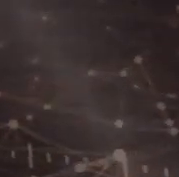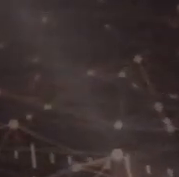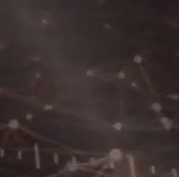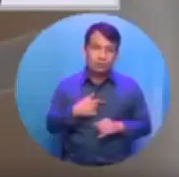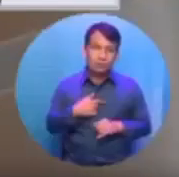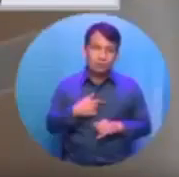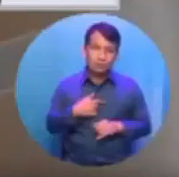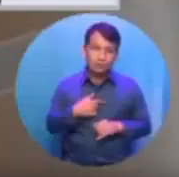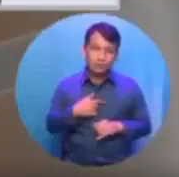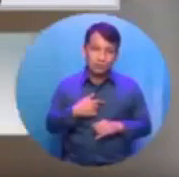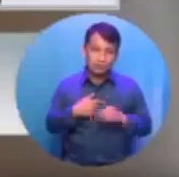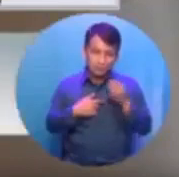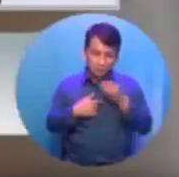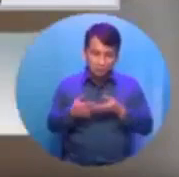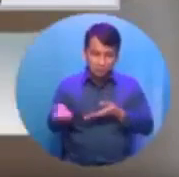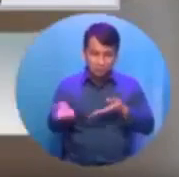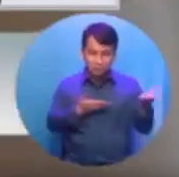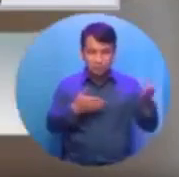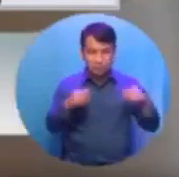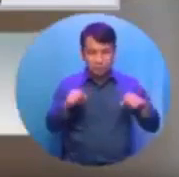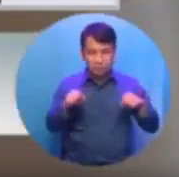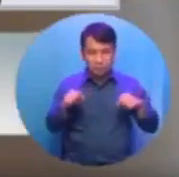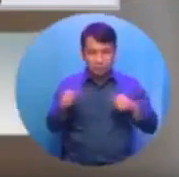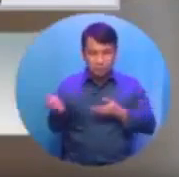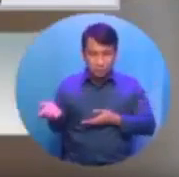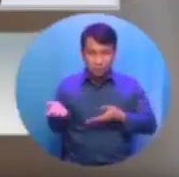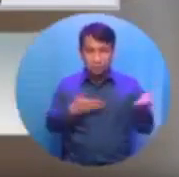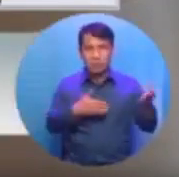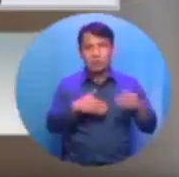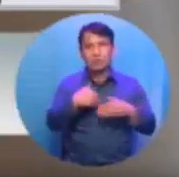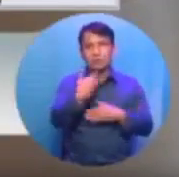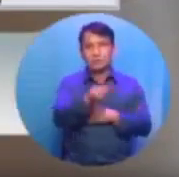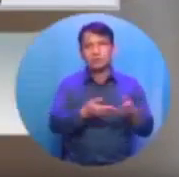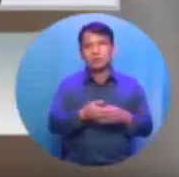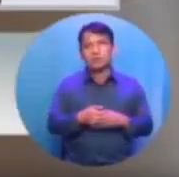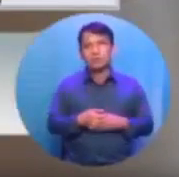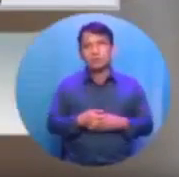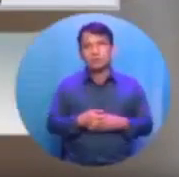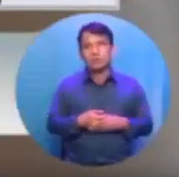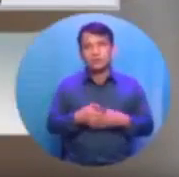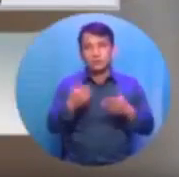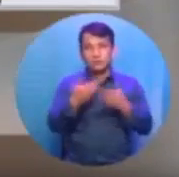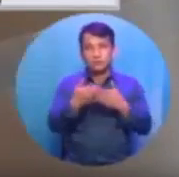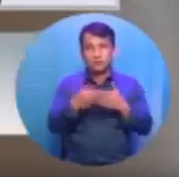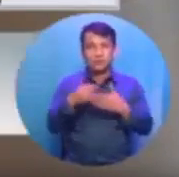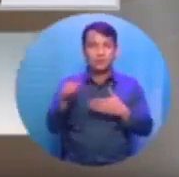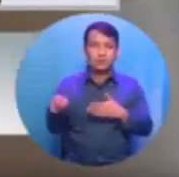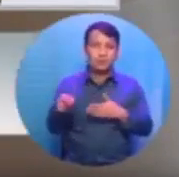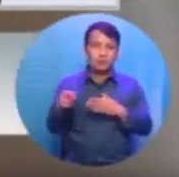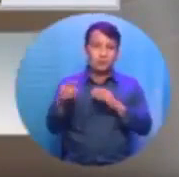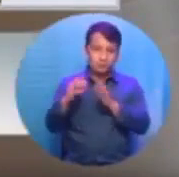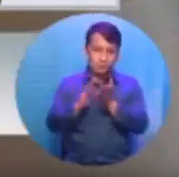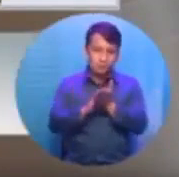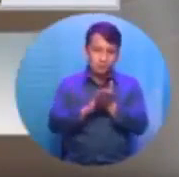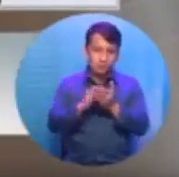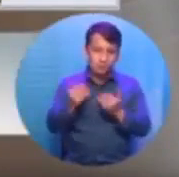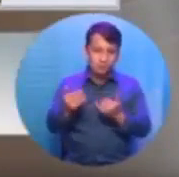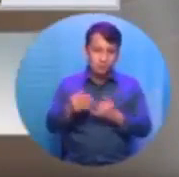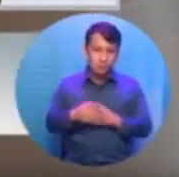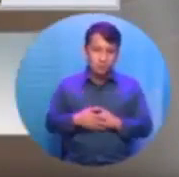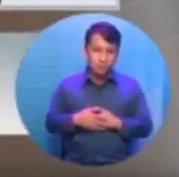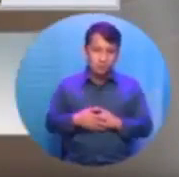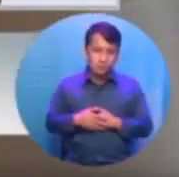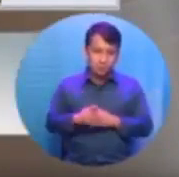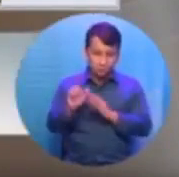siyempre, inuwi ko na po yung tricycle ko. Sama-sama na naman kami pumunta doon sa malapit sa eskwelahan po. Okay. Ngayon,